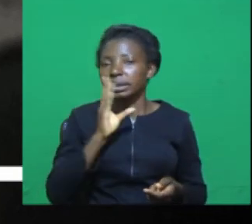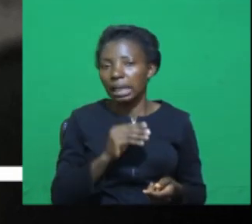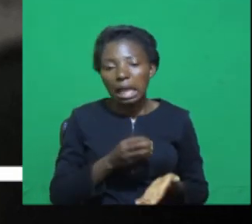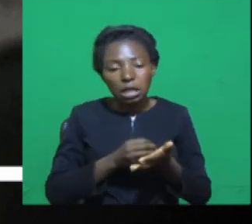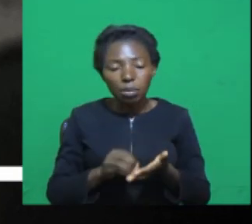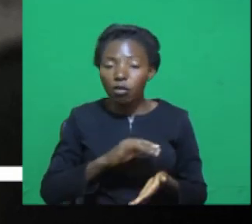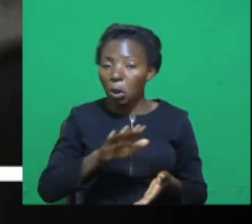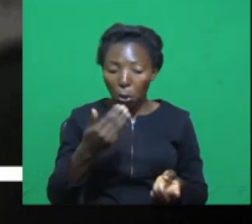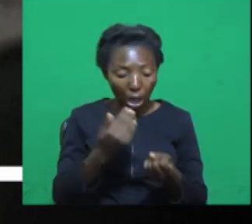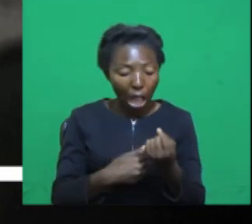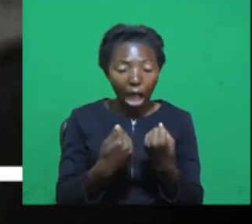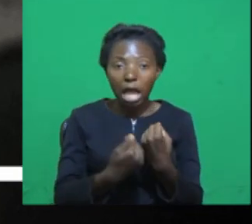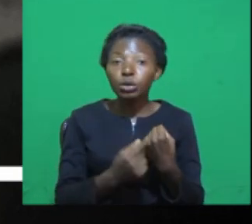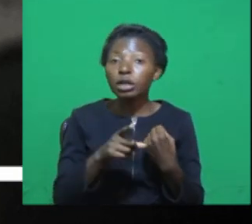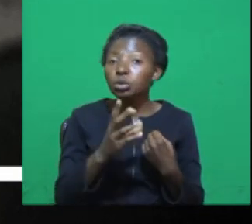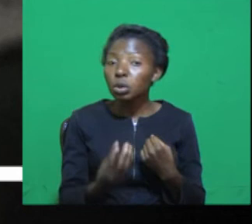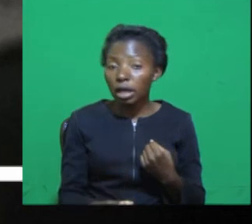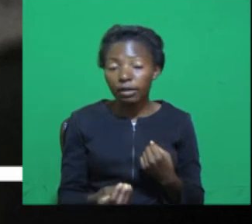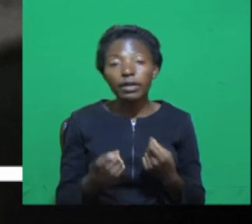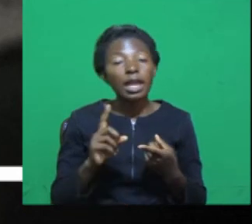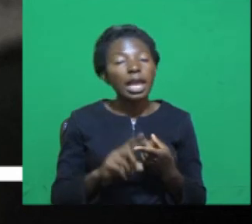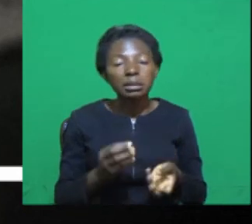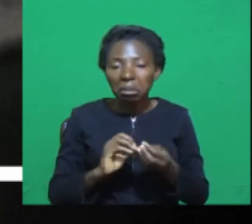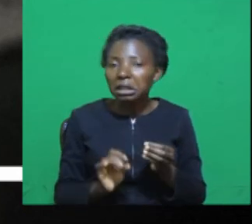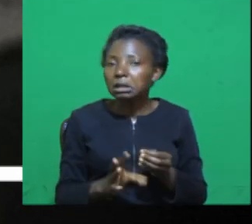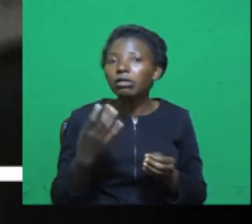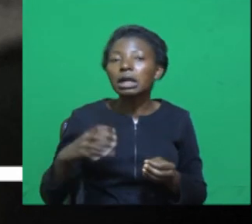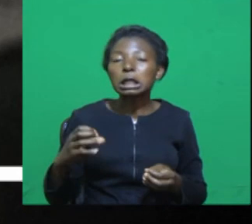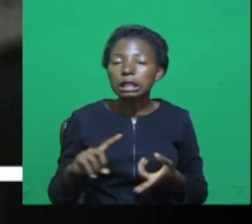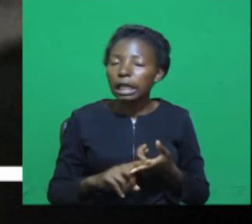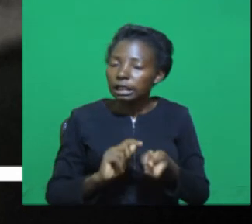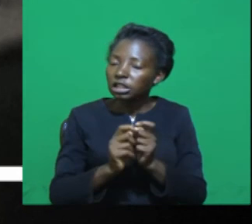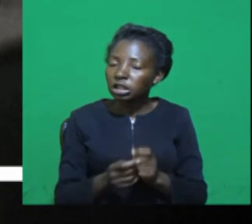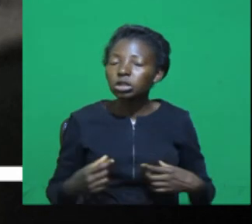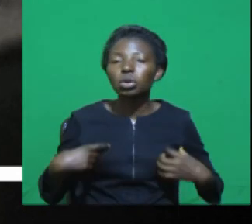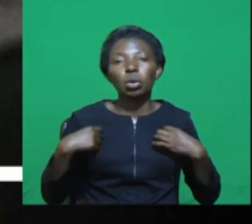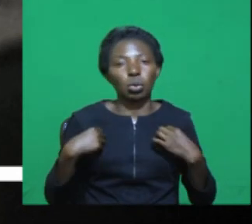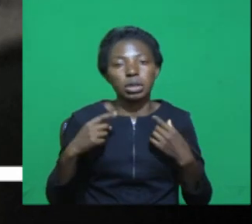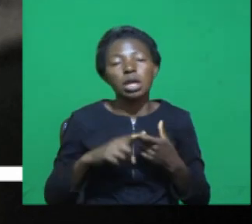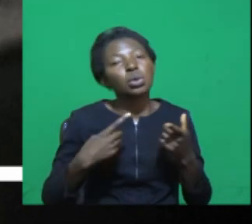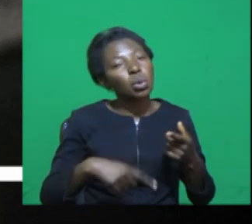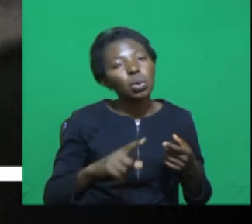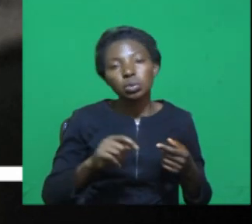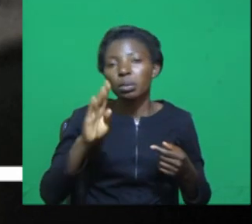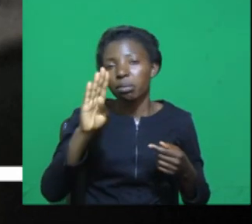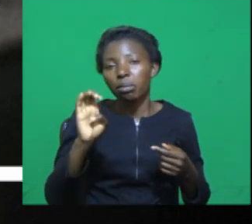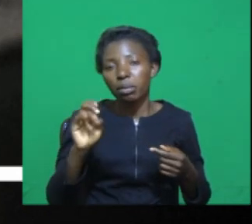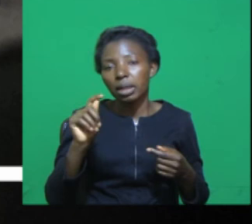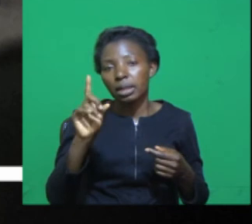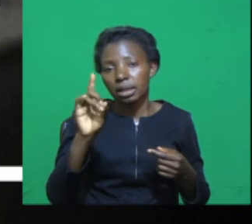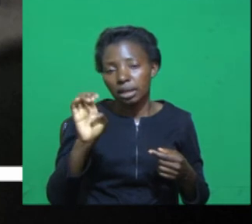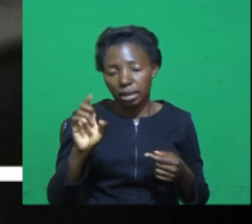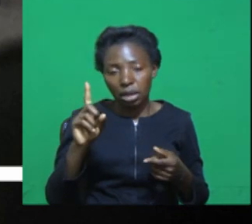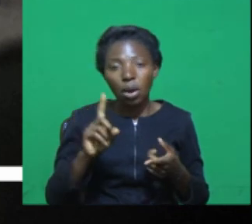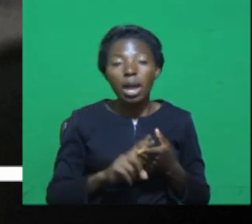vamwari vedzimwe ndudzi vari pakati penyu, zvinatsei mufuke dzimwe nguo, tisimuke tikwire Bheteri. Ipapo ndichaitira